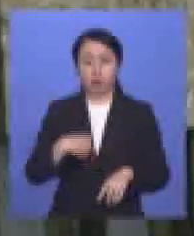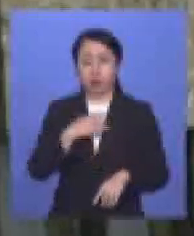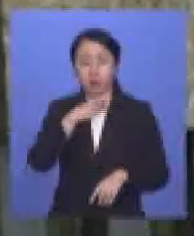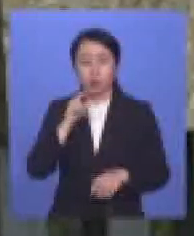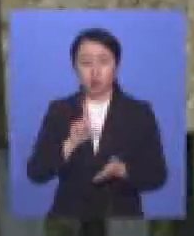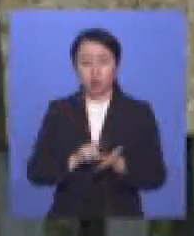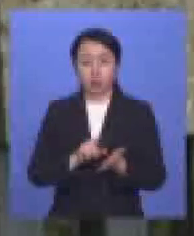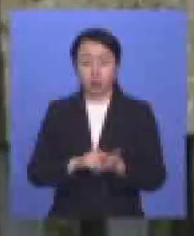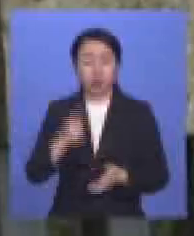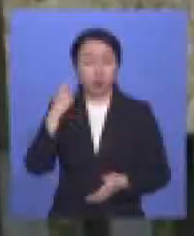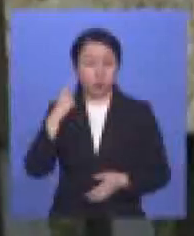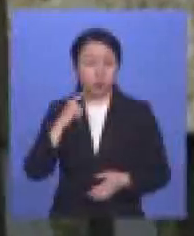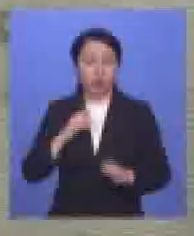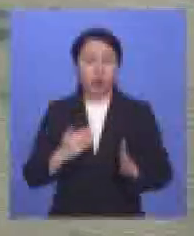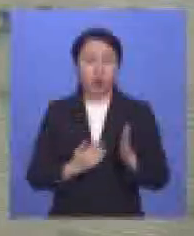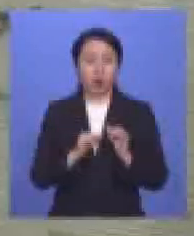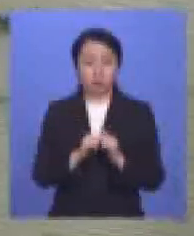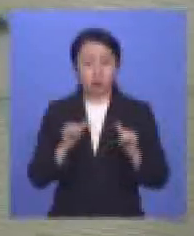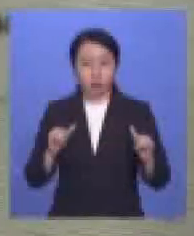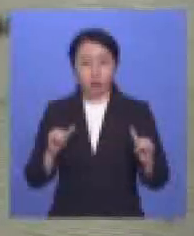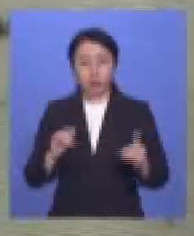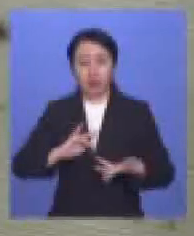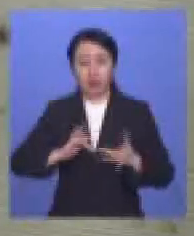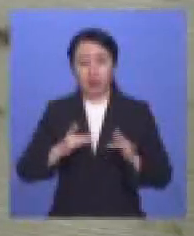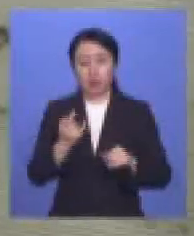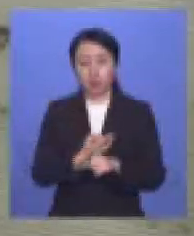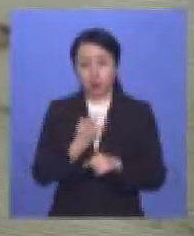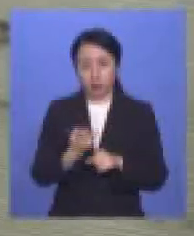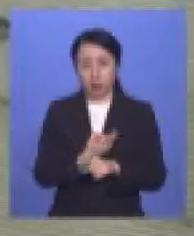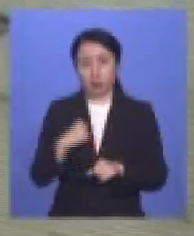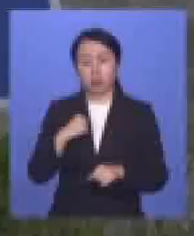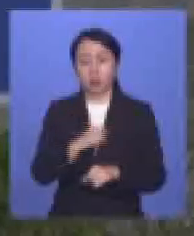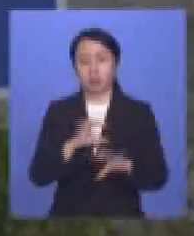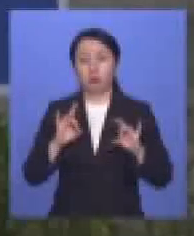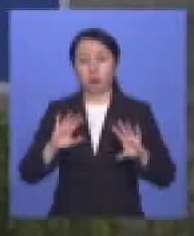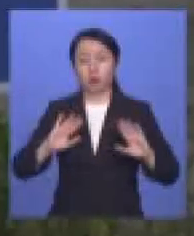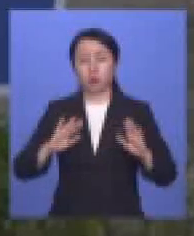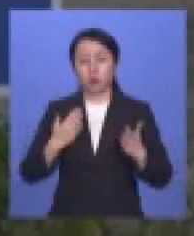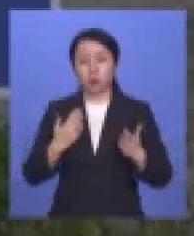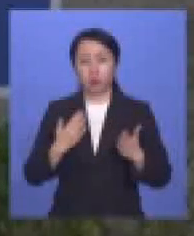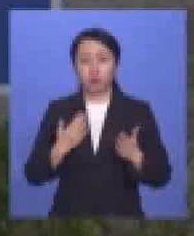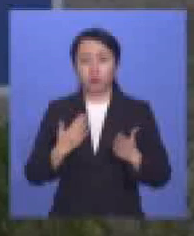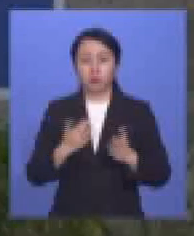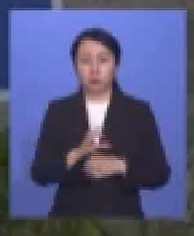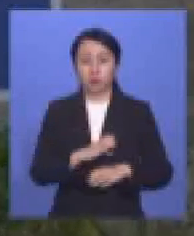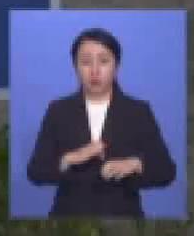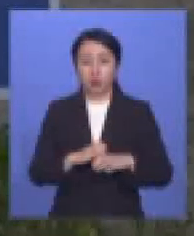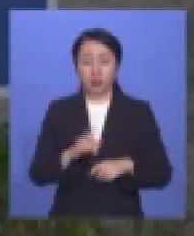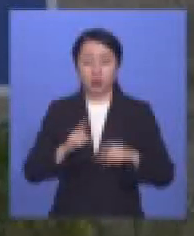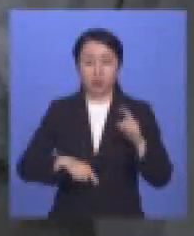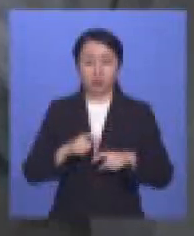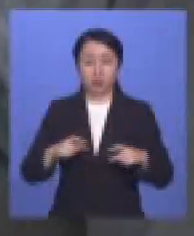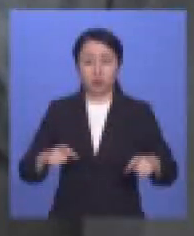многие пенсионеры наслышаны о возросшей активности интернет-мошенничеств и сами делятся случаями, когда жертвами аферистов становились их